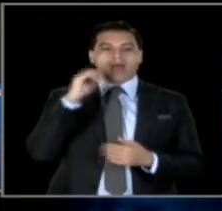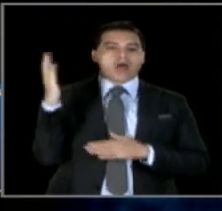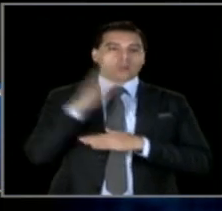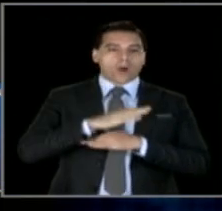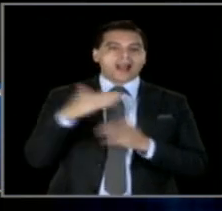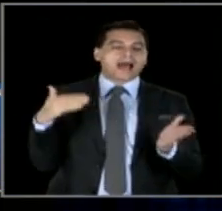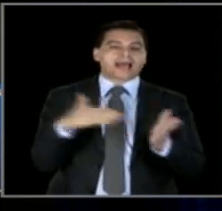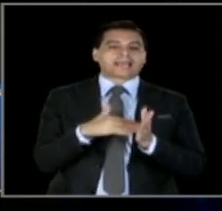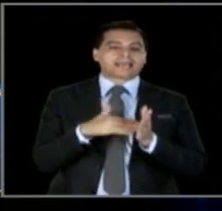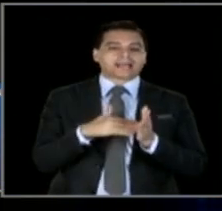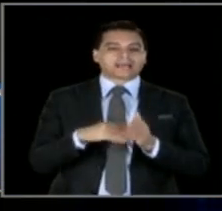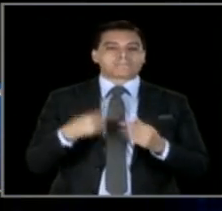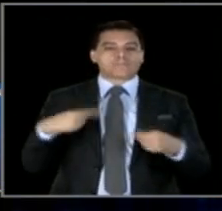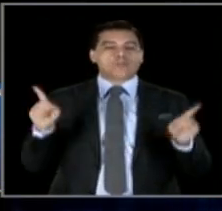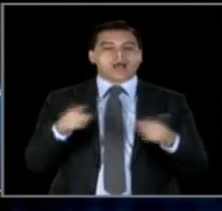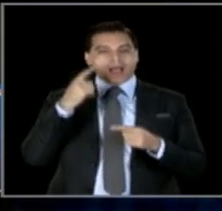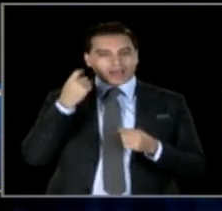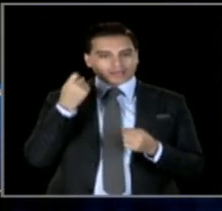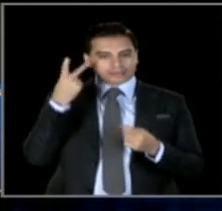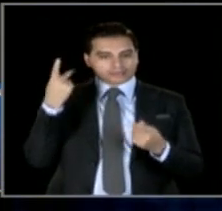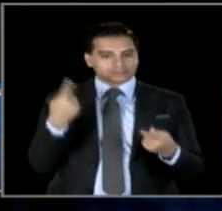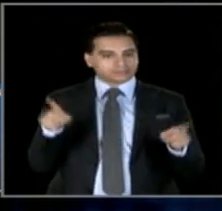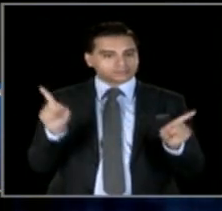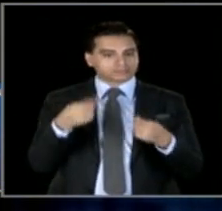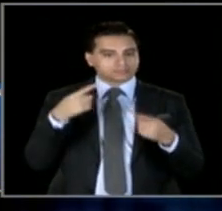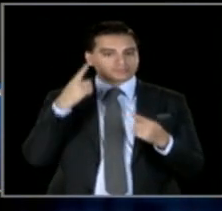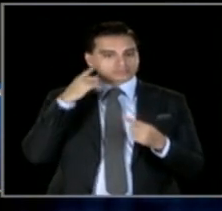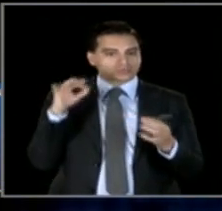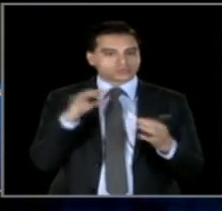من هو ملحن أغنية الوقعة الأخيرة؟